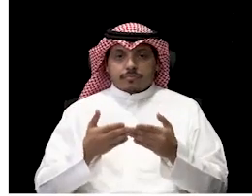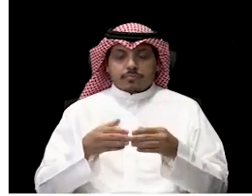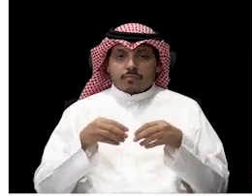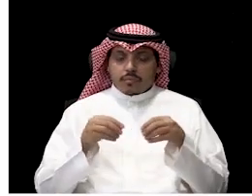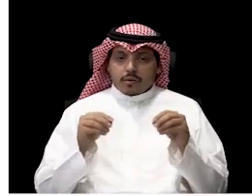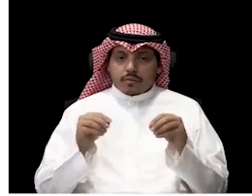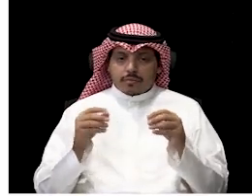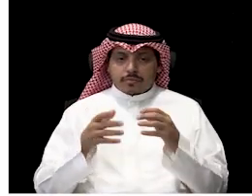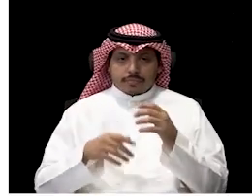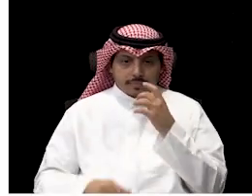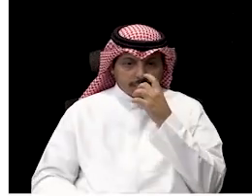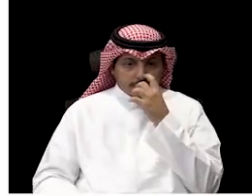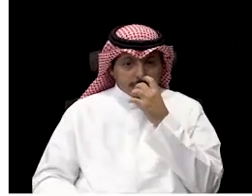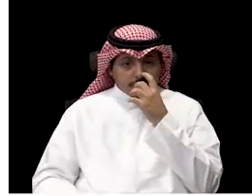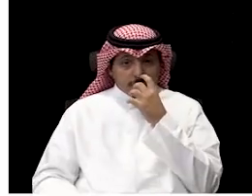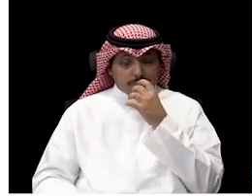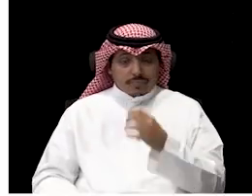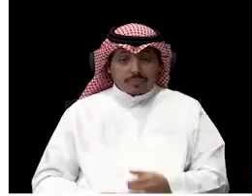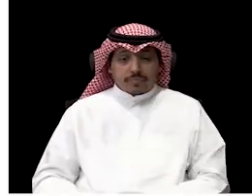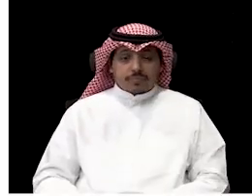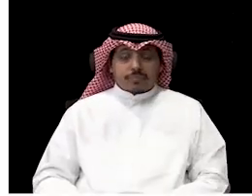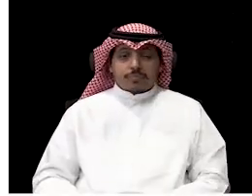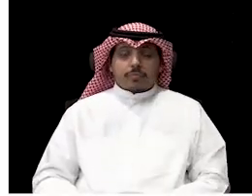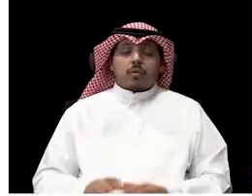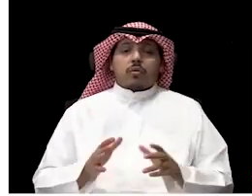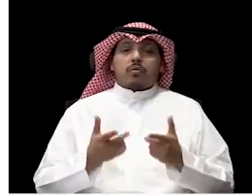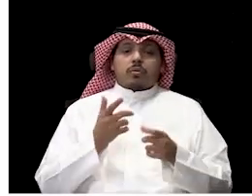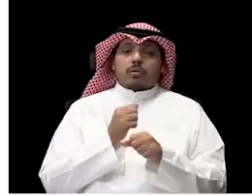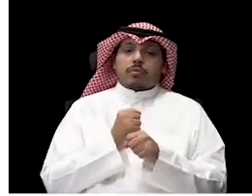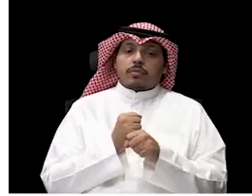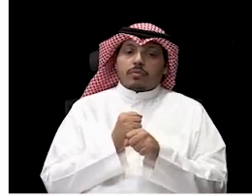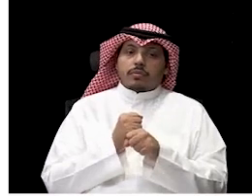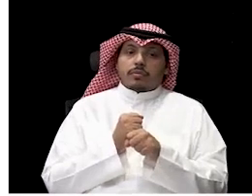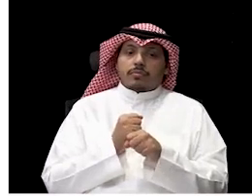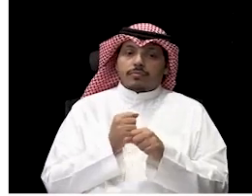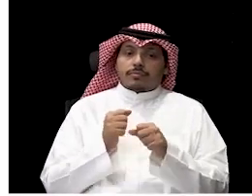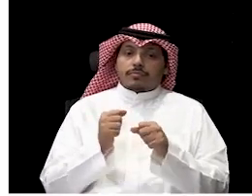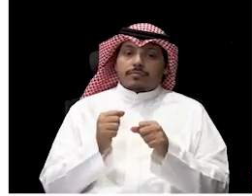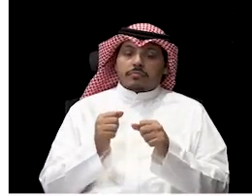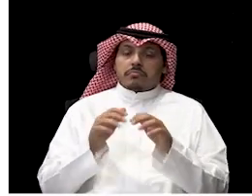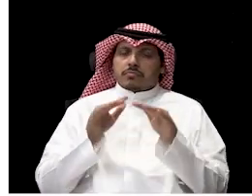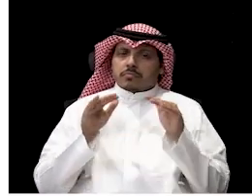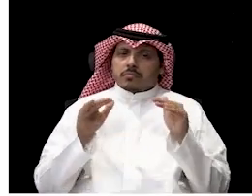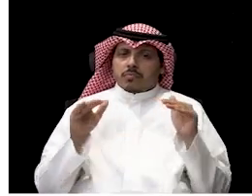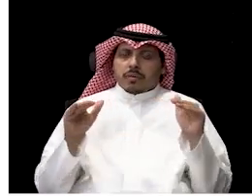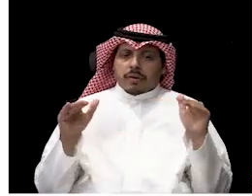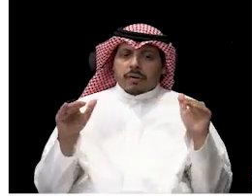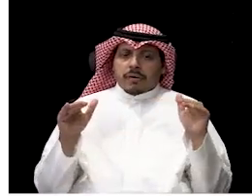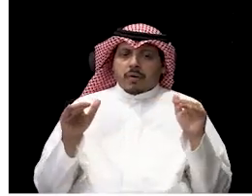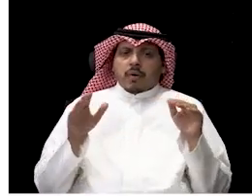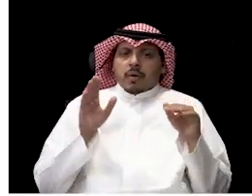واستهلاك. ما هي العوامل المؤثرة في اقتصاد الدولة؟ نقول الاستقرار، لابد من